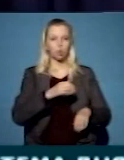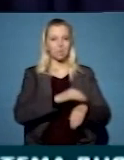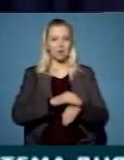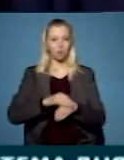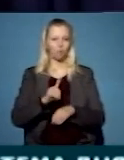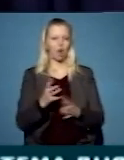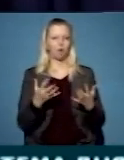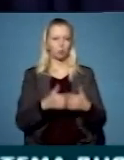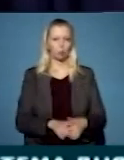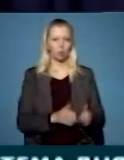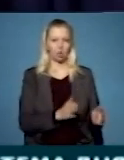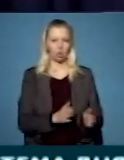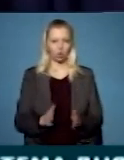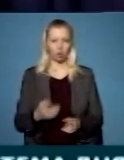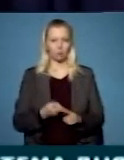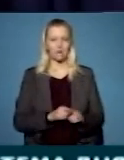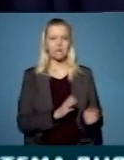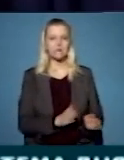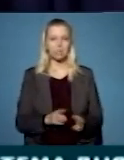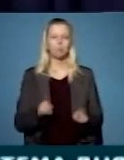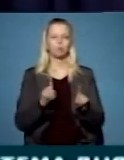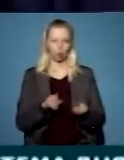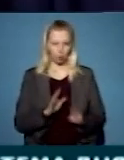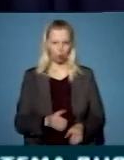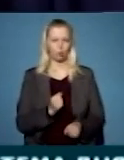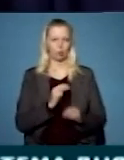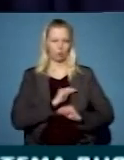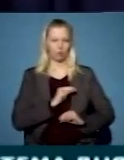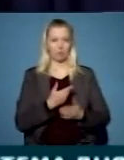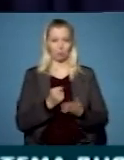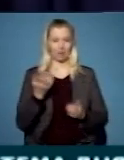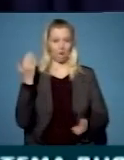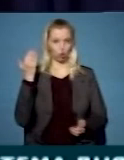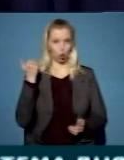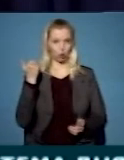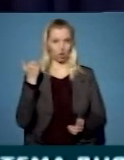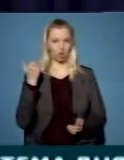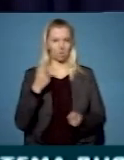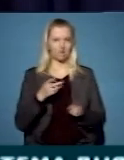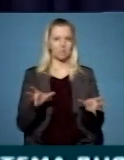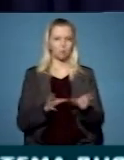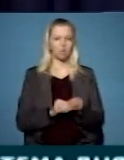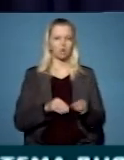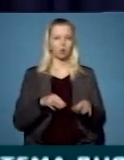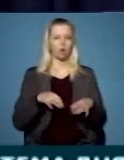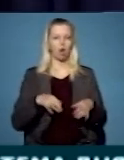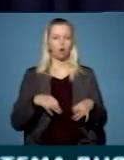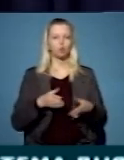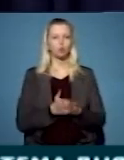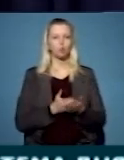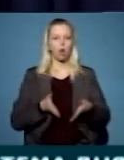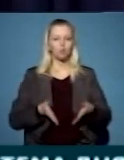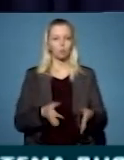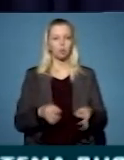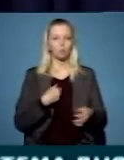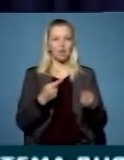в автоматичному режимі. Ця система також буде діяти. От, наприклад, ми нещодавно спільно там із службою автомобільних доріг ми визначали